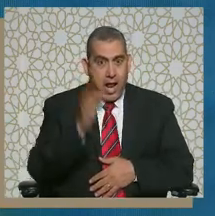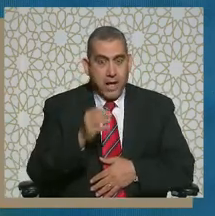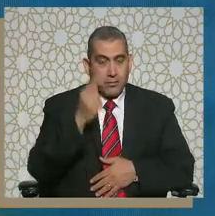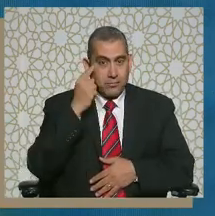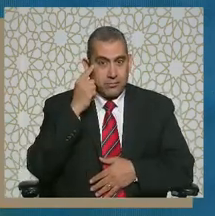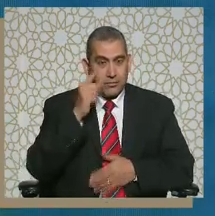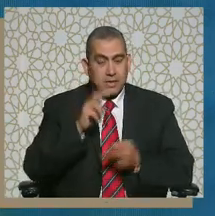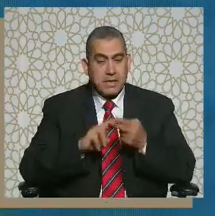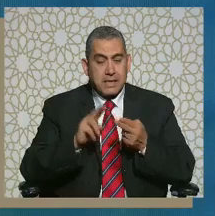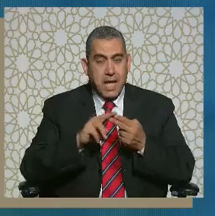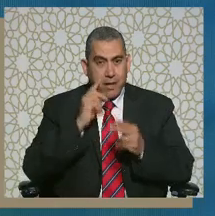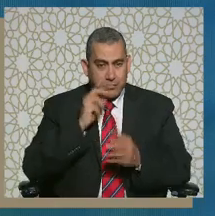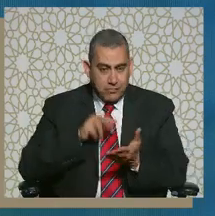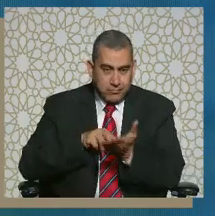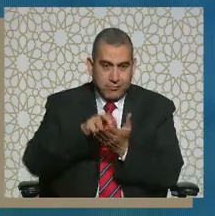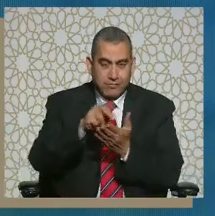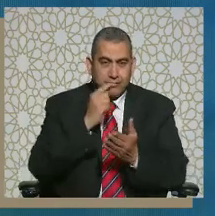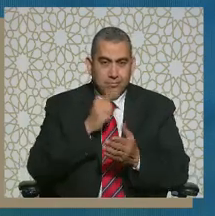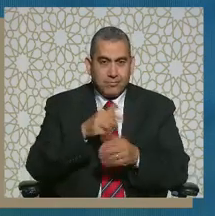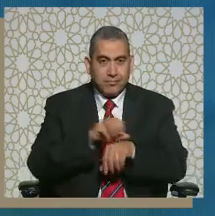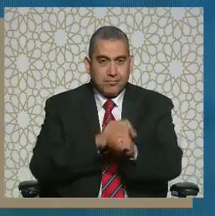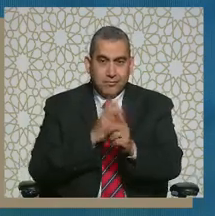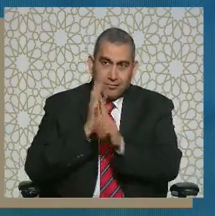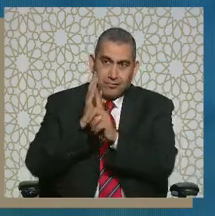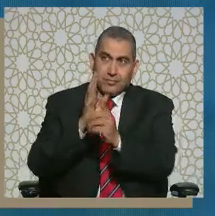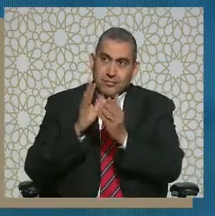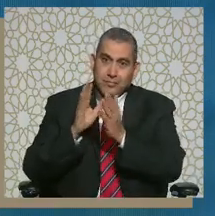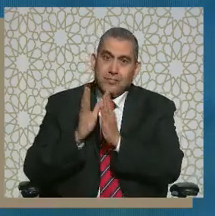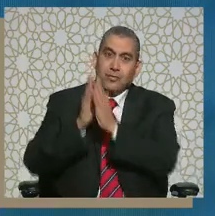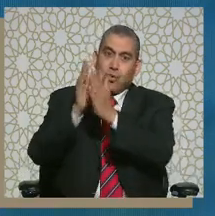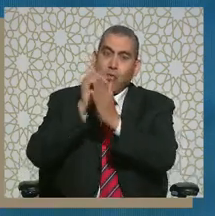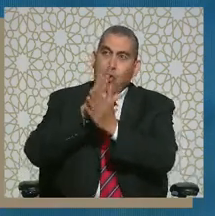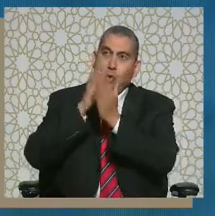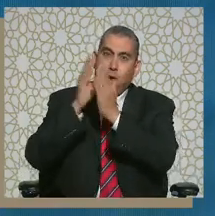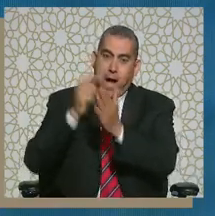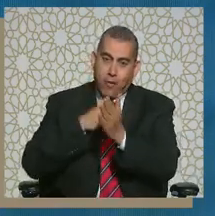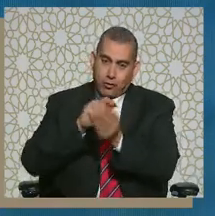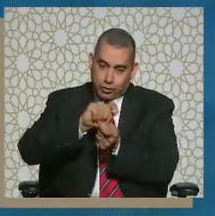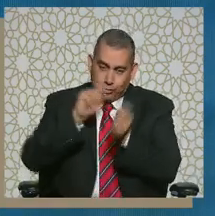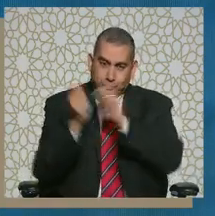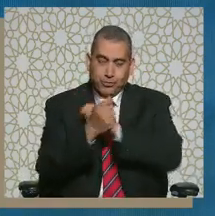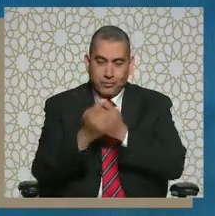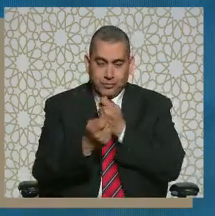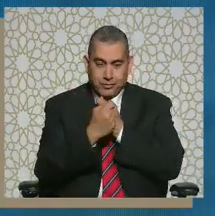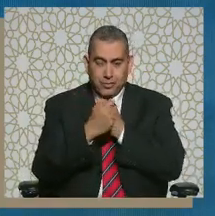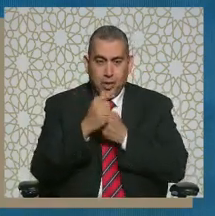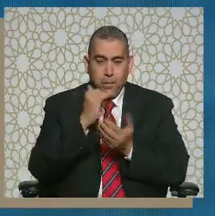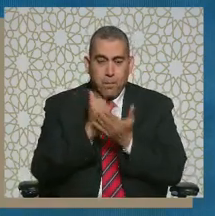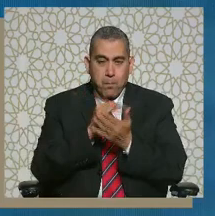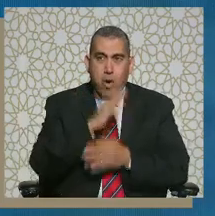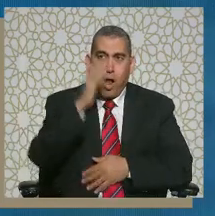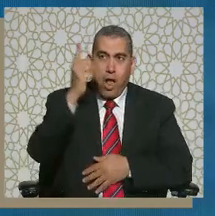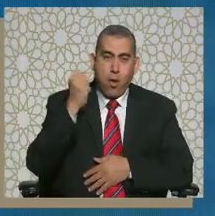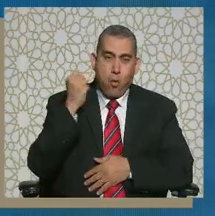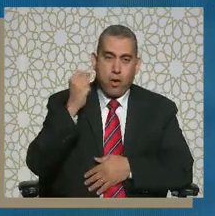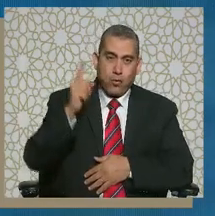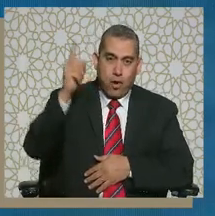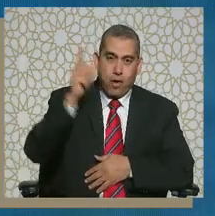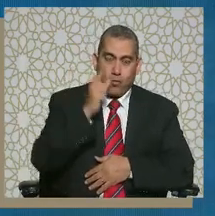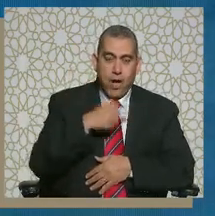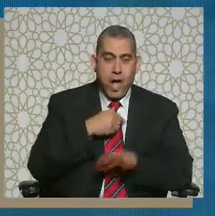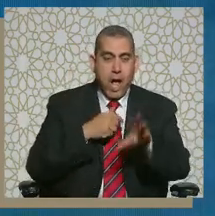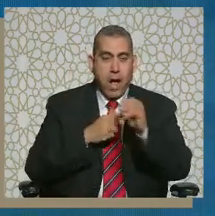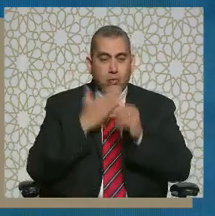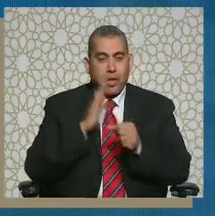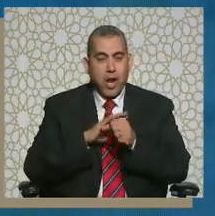بسلام السعي بتوكل فنسعى للتغيير واحنا متوكلين على القدير وما يبقاش غرضنا من رمضان